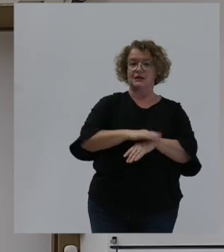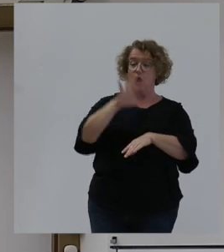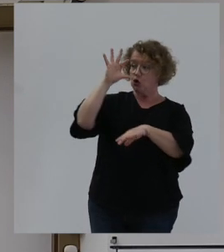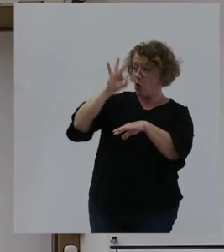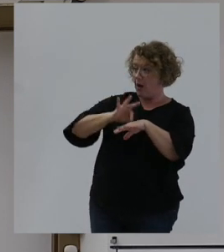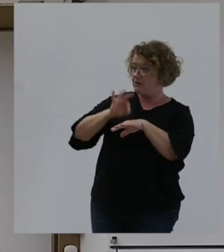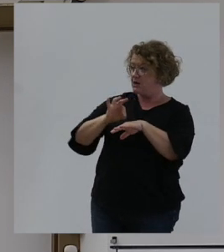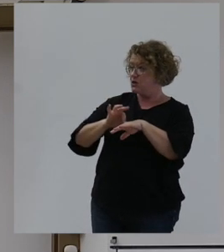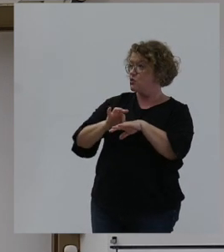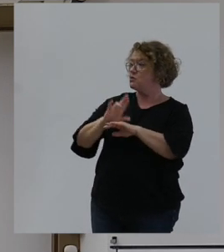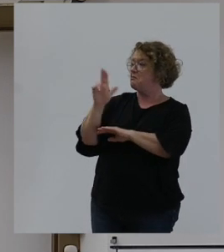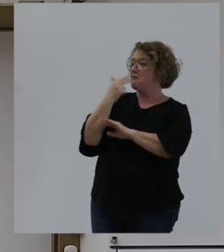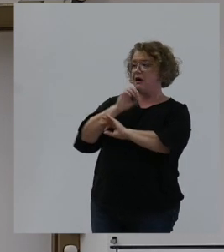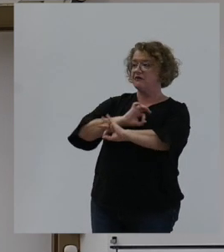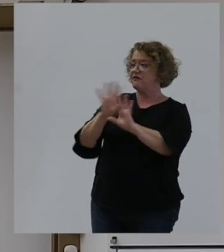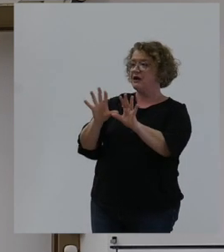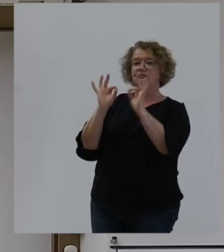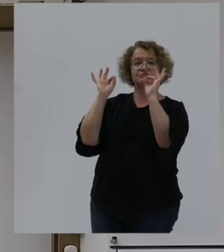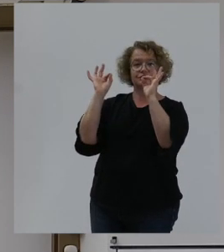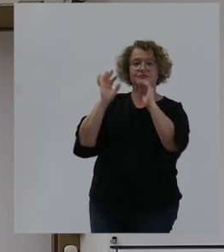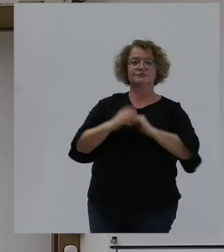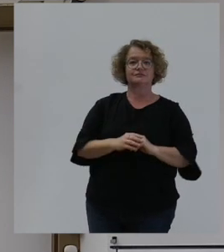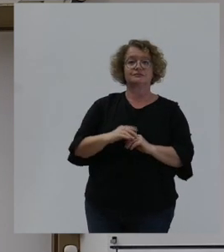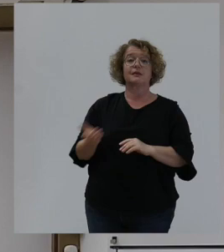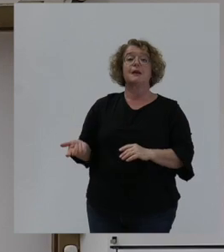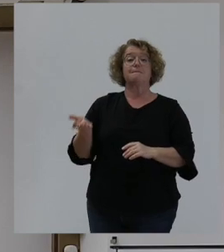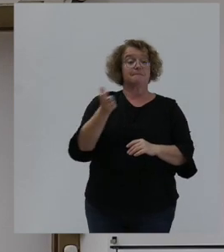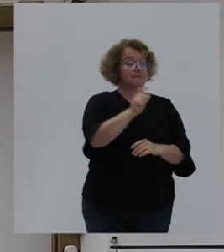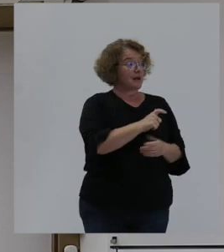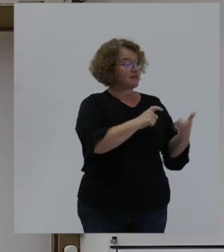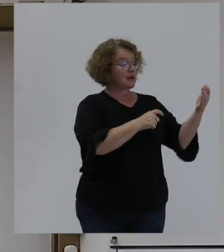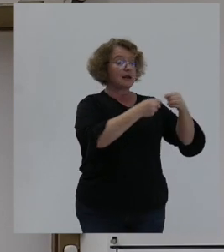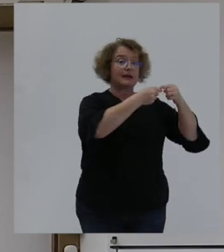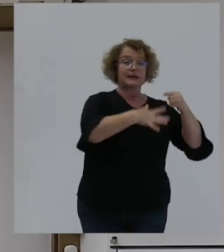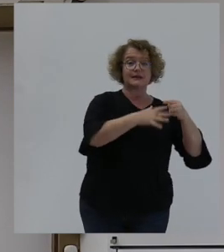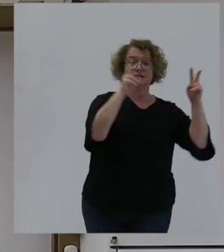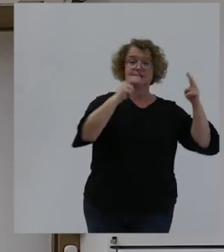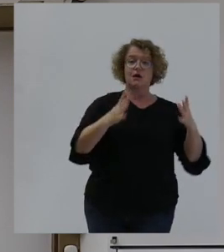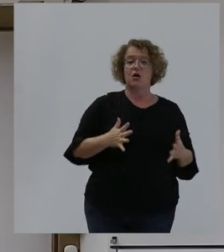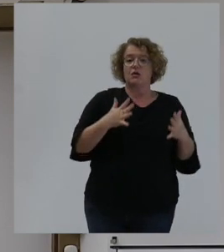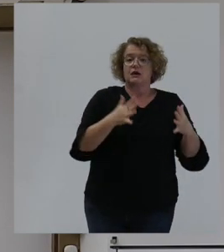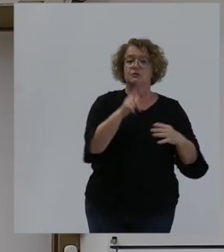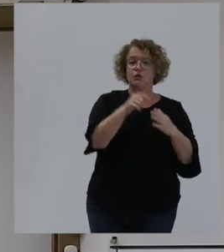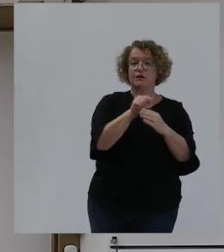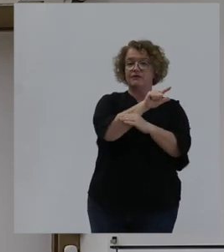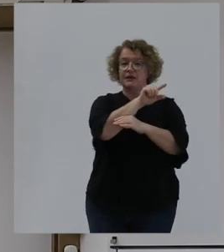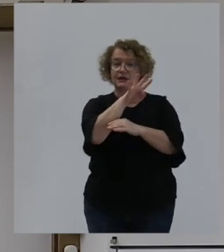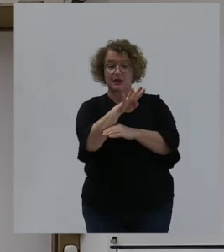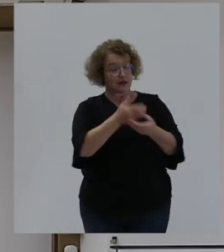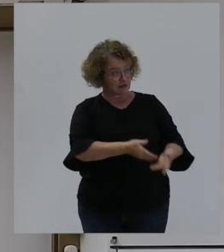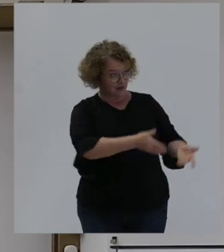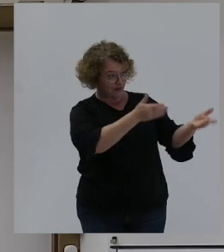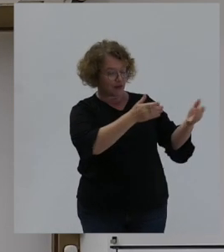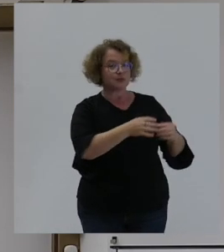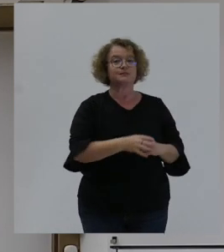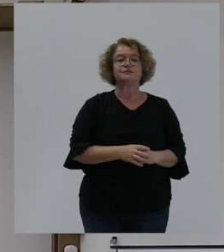3 minutes pile, si vous tenez comme ça, c'est parfait. Je me tourne maintenant vers la liste S'engager 2024 et Alexandre Perrault, j'imagine, c'est